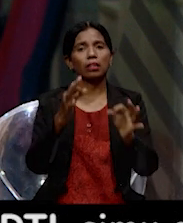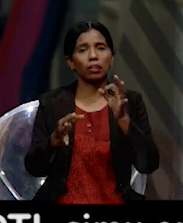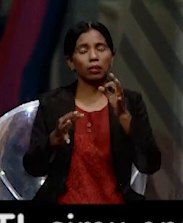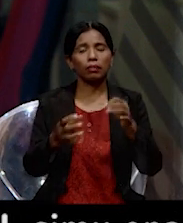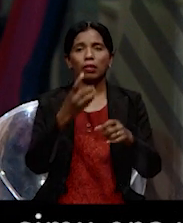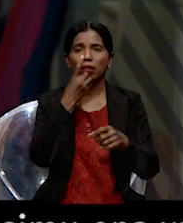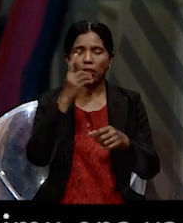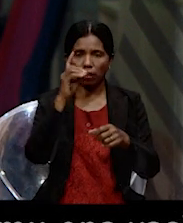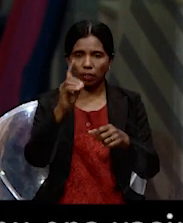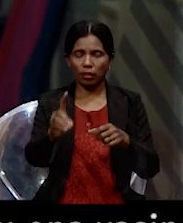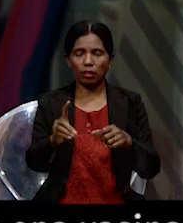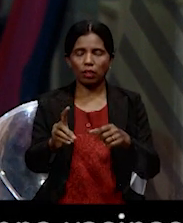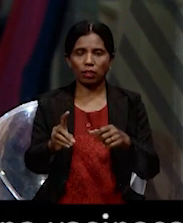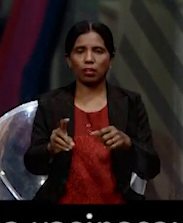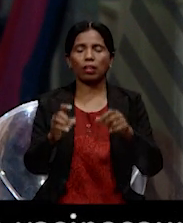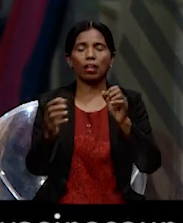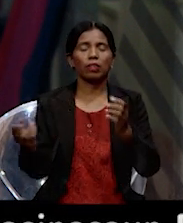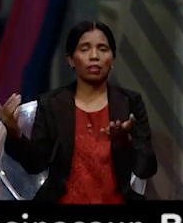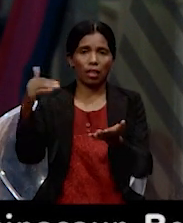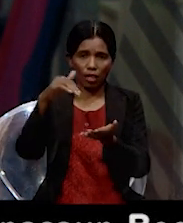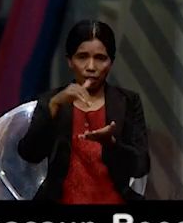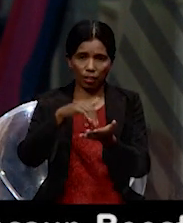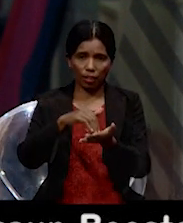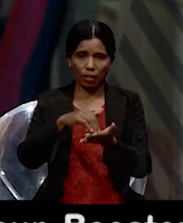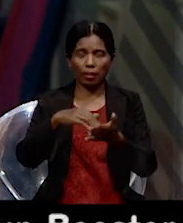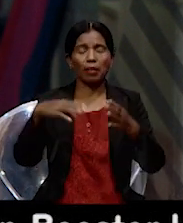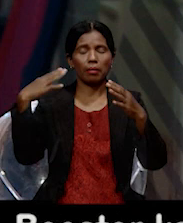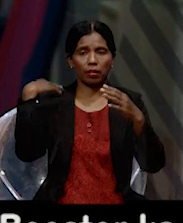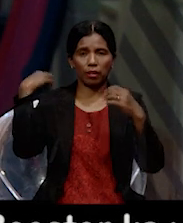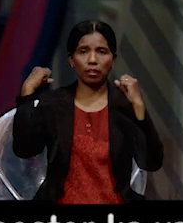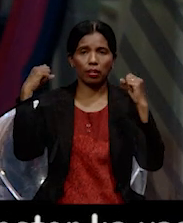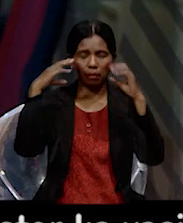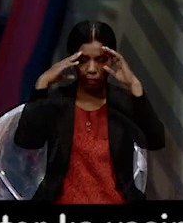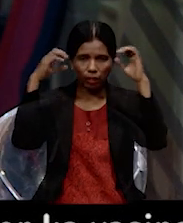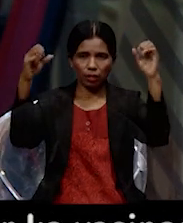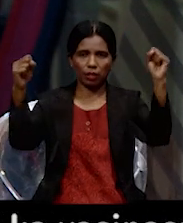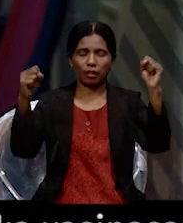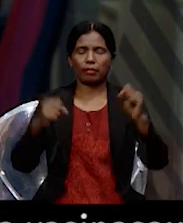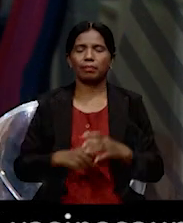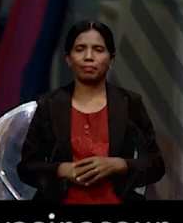ona a recandidata an ba presidente da República.